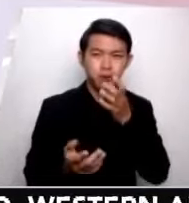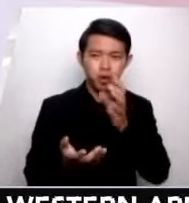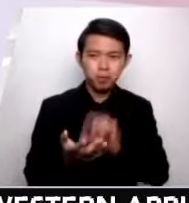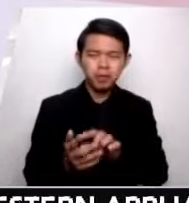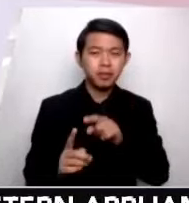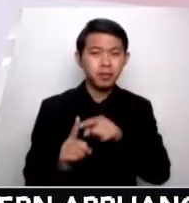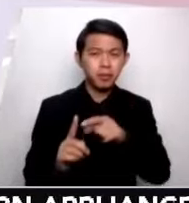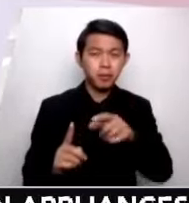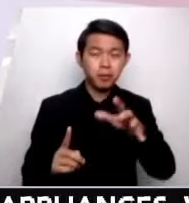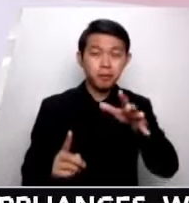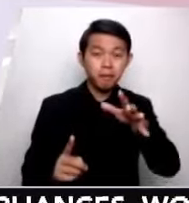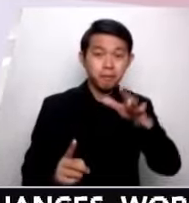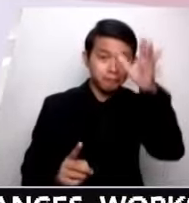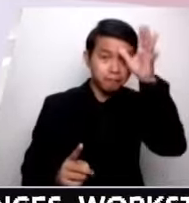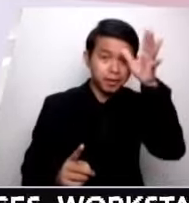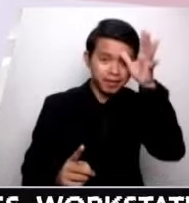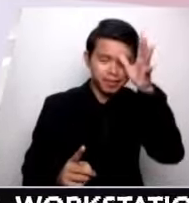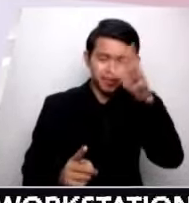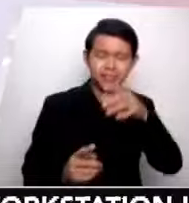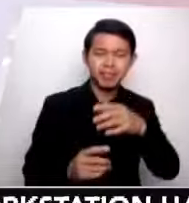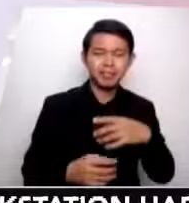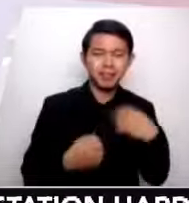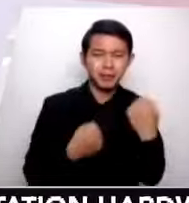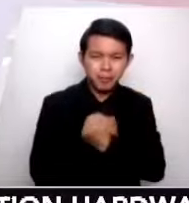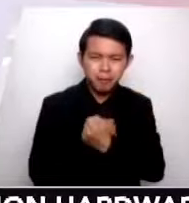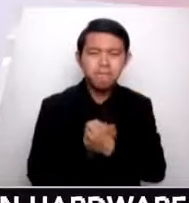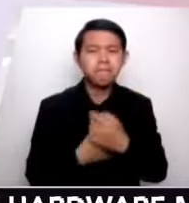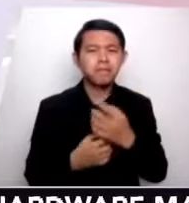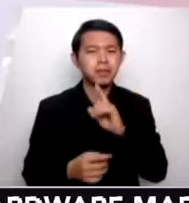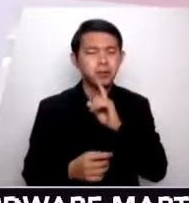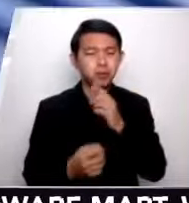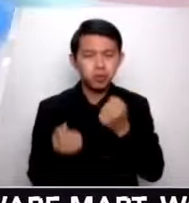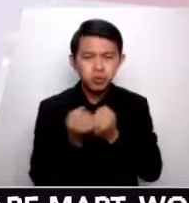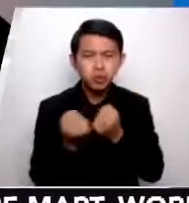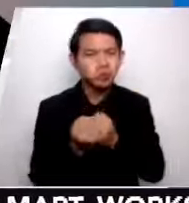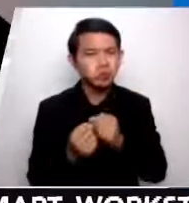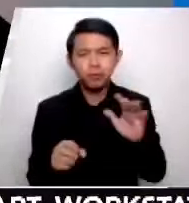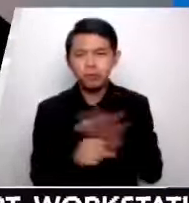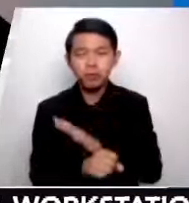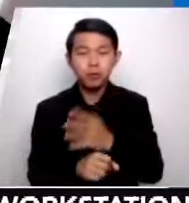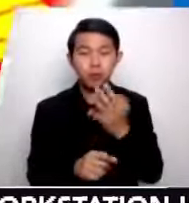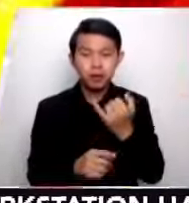niyang kasali sa contest. Pusuan din natin yan sa report ni Ian Cruz.